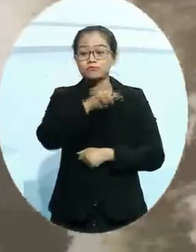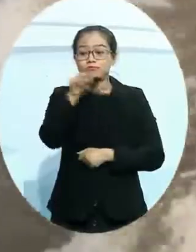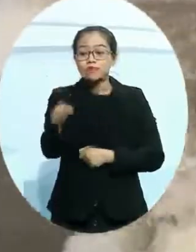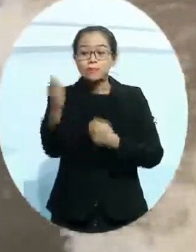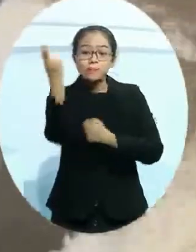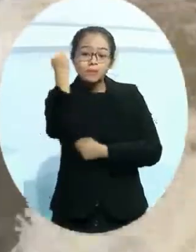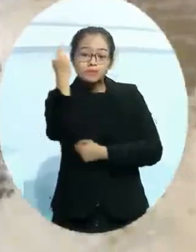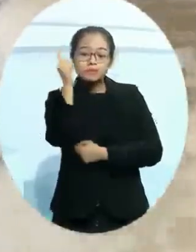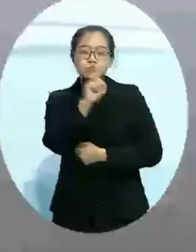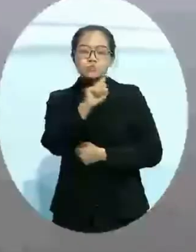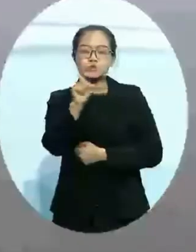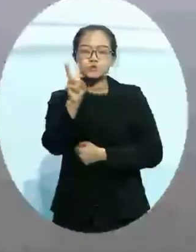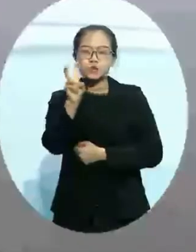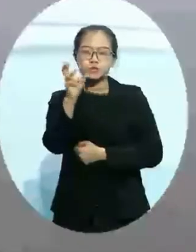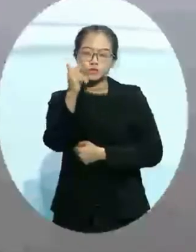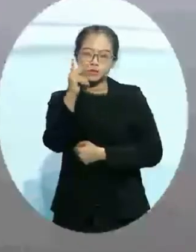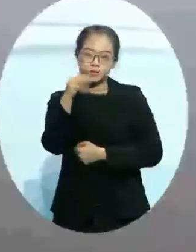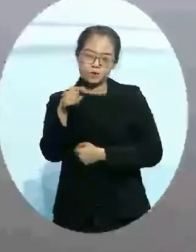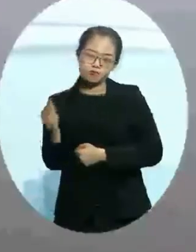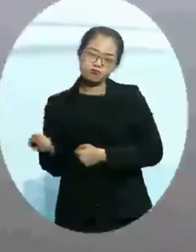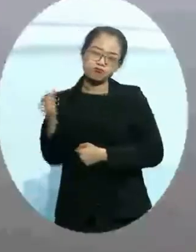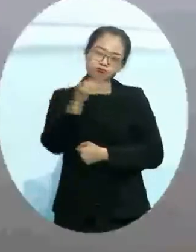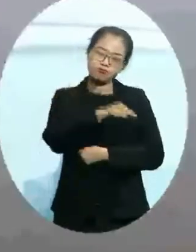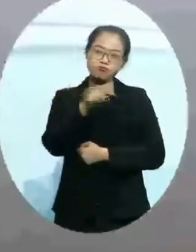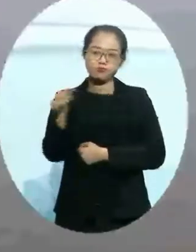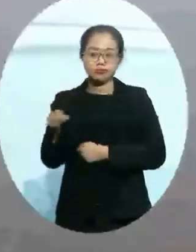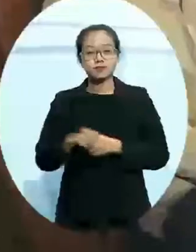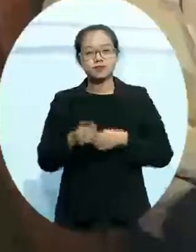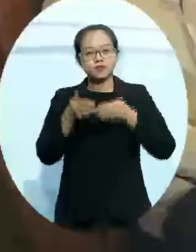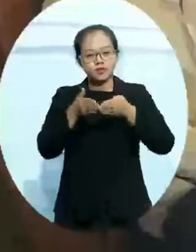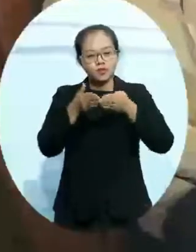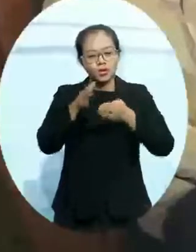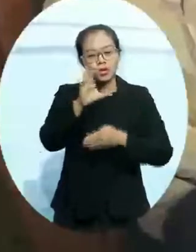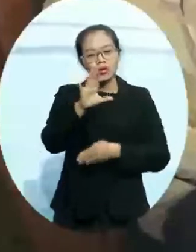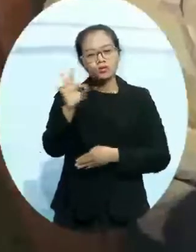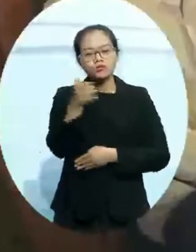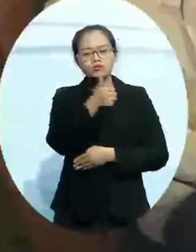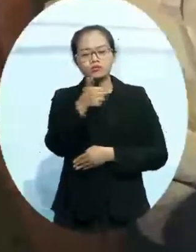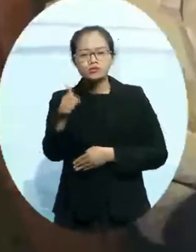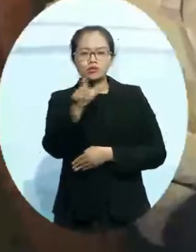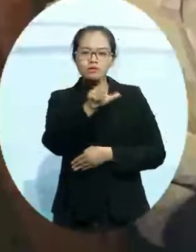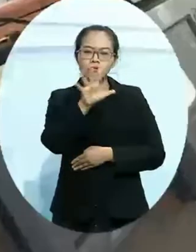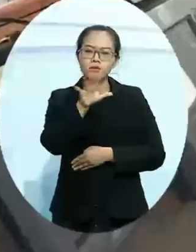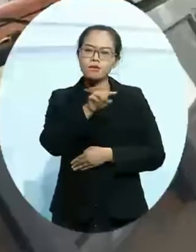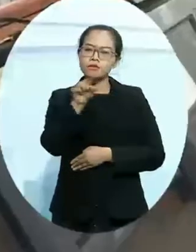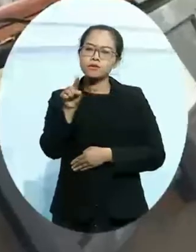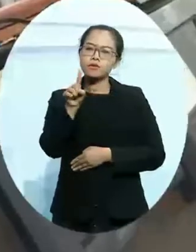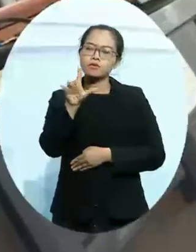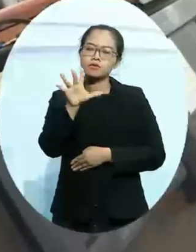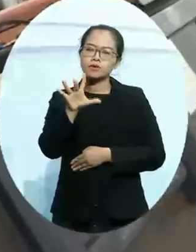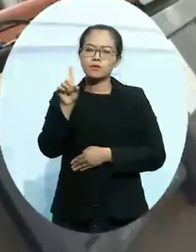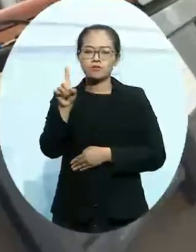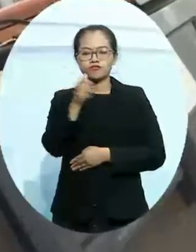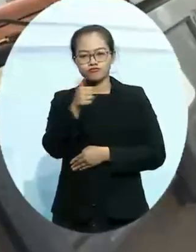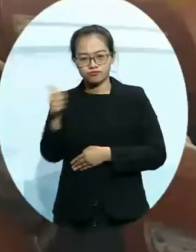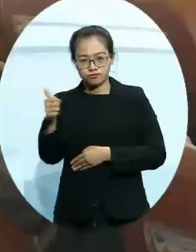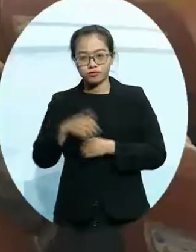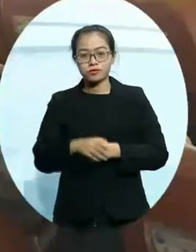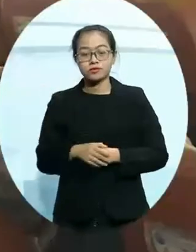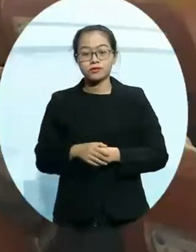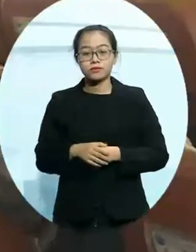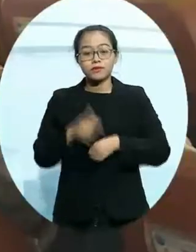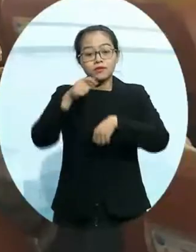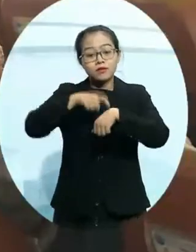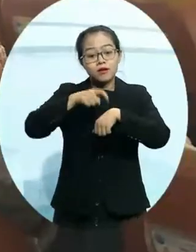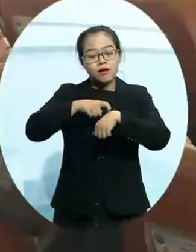120 km và ngược lại. Hai tuyến này sử dụng tàu cao tốc có sức chứa 75 đến 151 người một tàu, thời gian vận hành từ